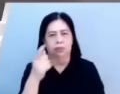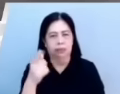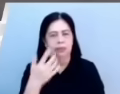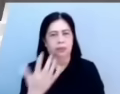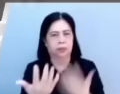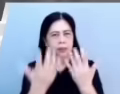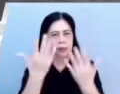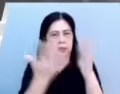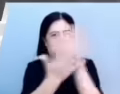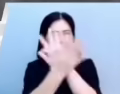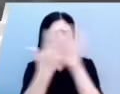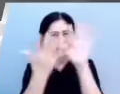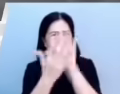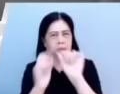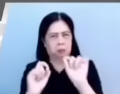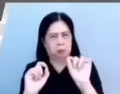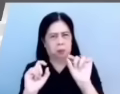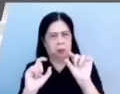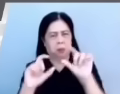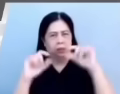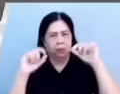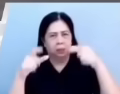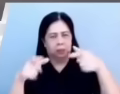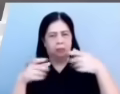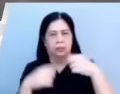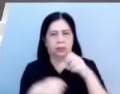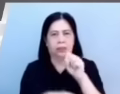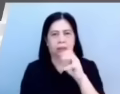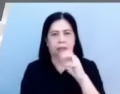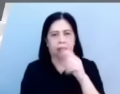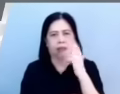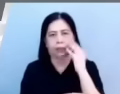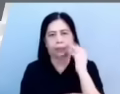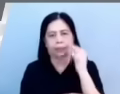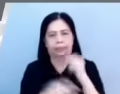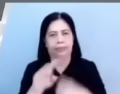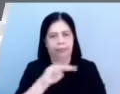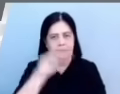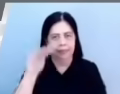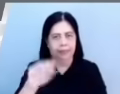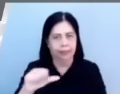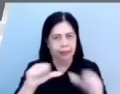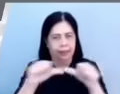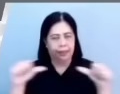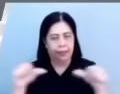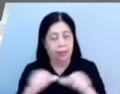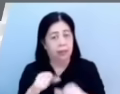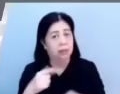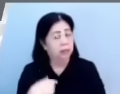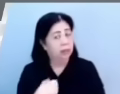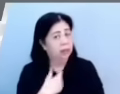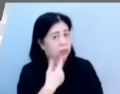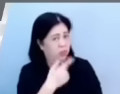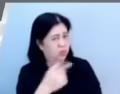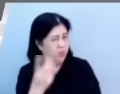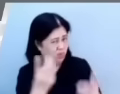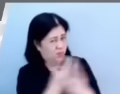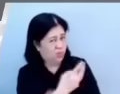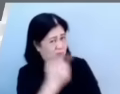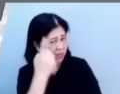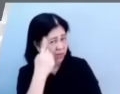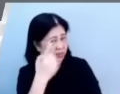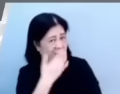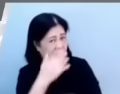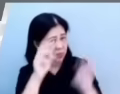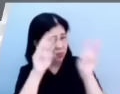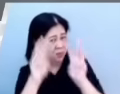nung makapal, kumbaga, na smog naranasan po dito sa Metro Manila area. Masasabi bang malalang na nararanasan natin ngayon